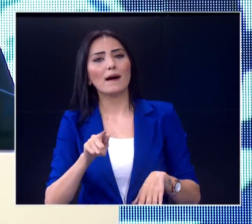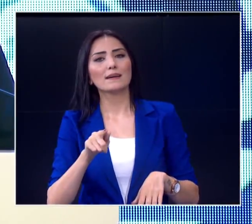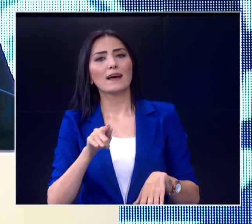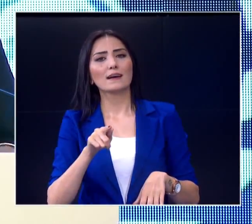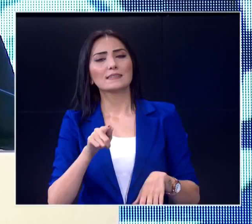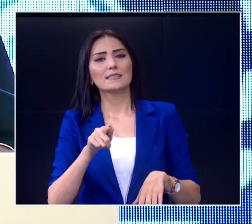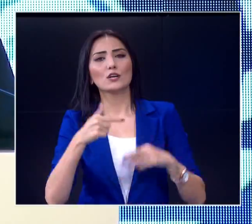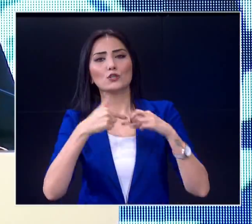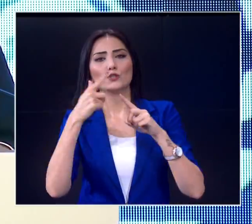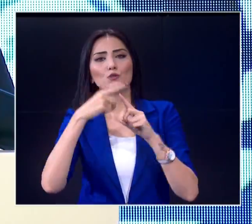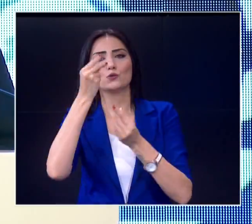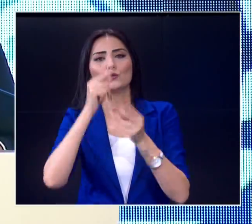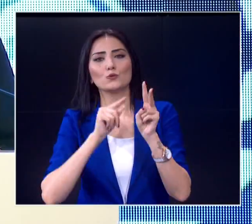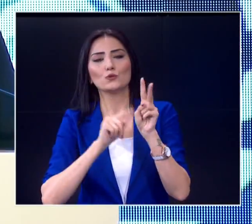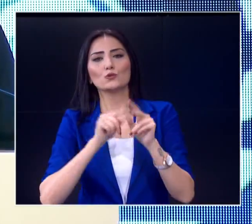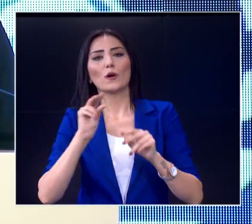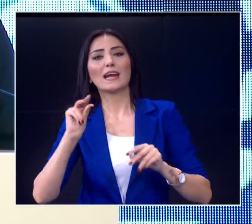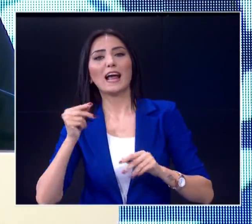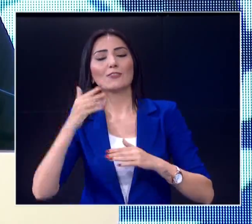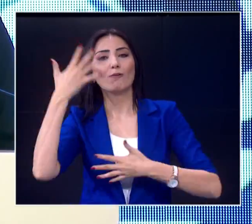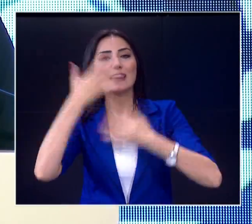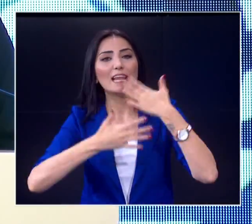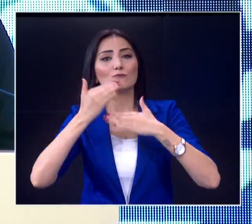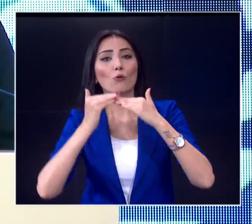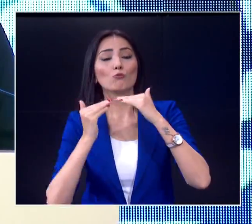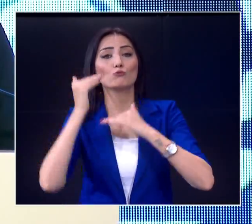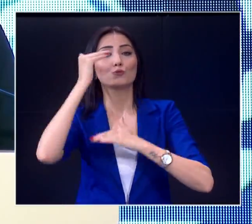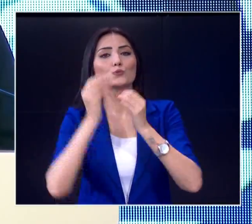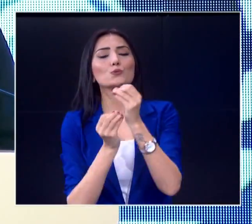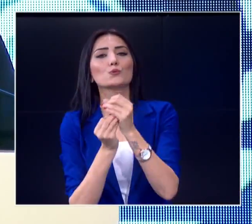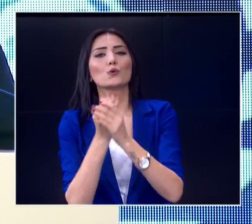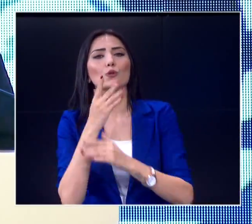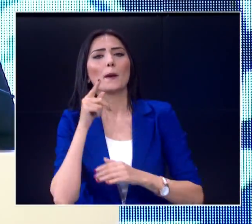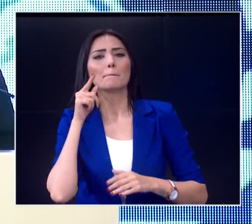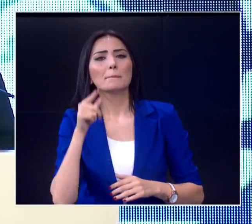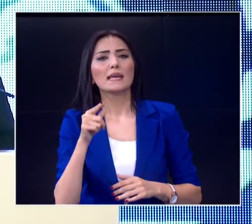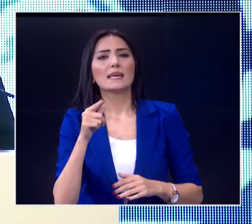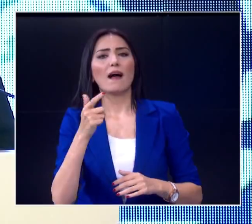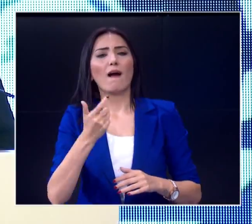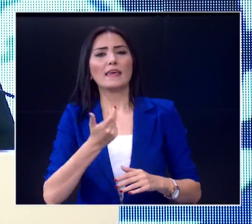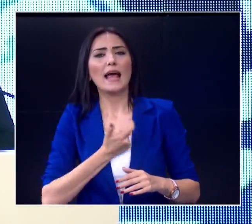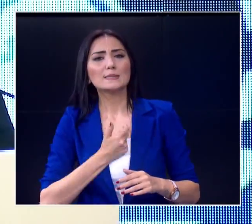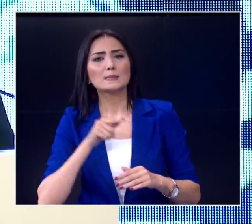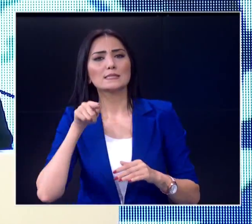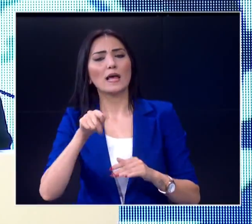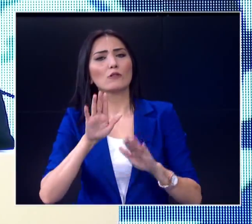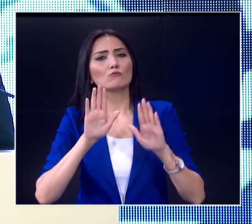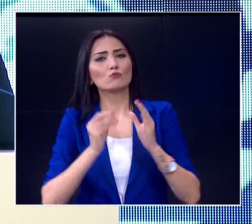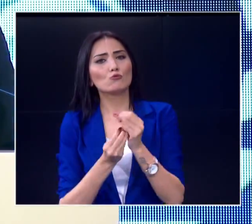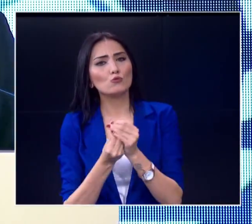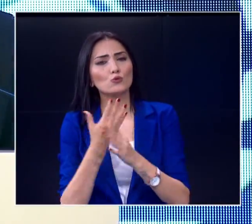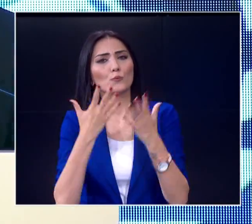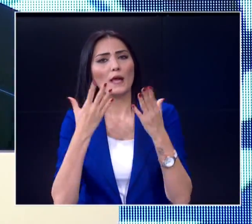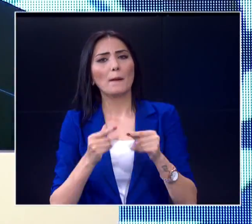RTÜ'yü, Radyo Televizyon Üst Kurulu'nu bir anayasal kurum haline getirdik